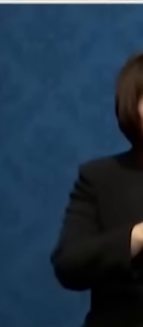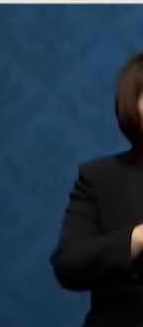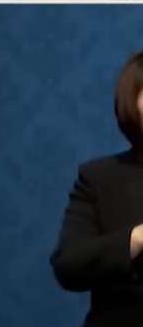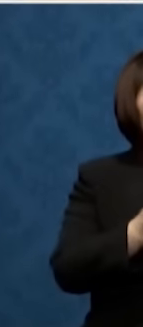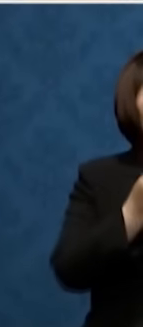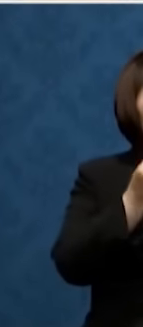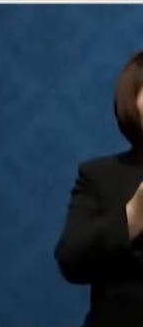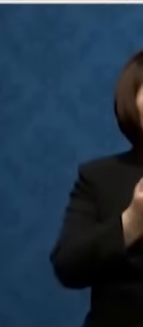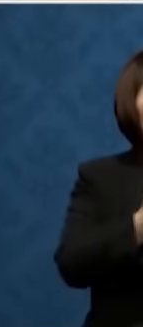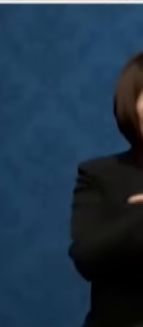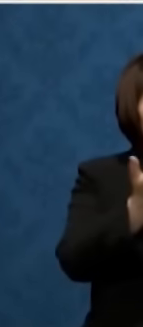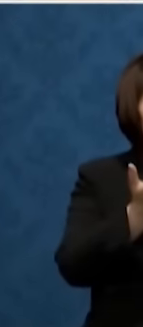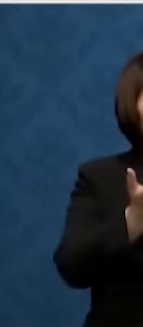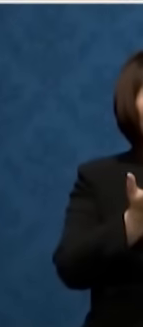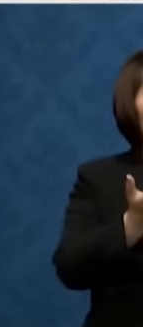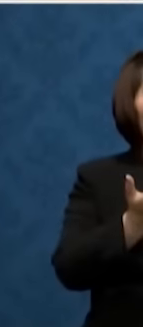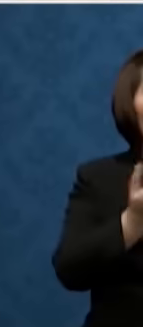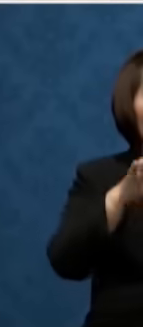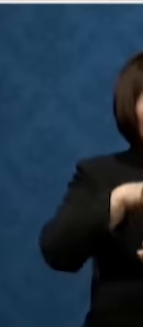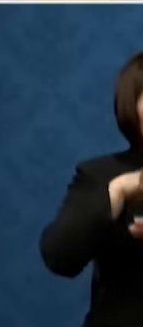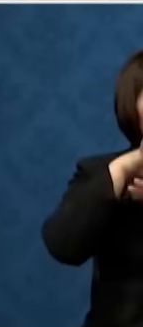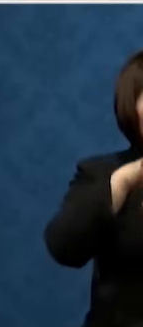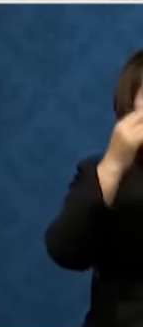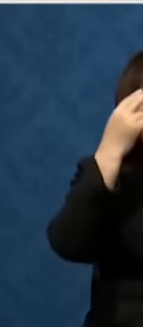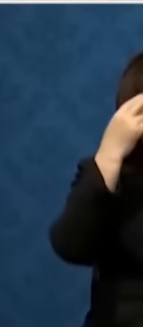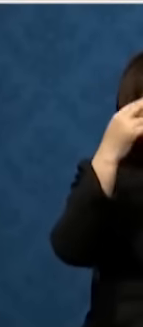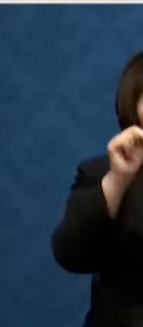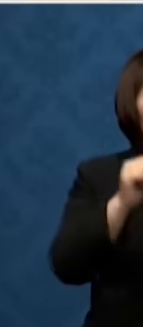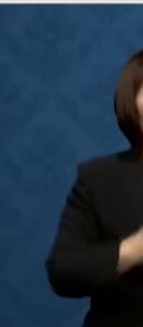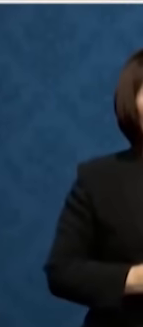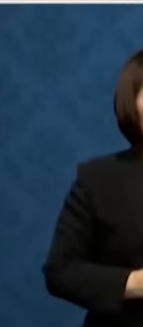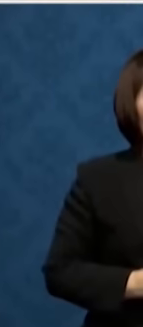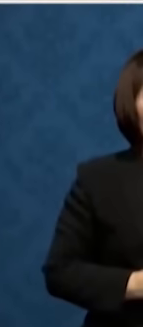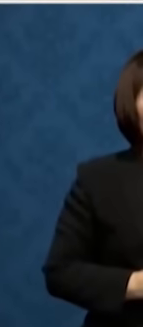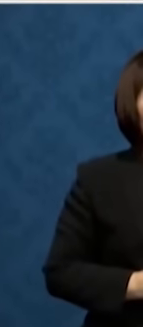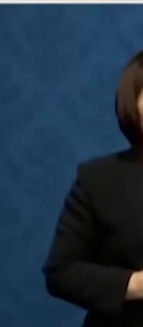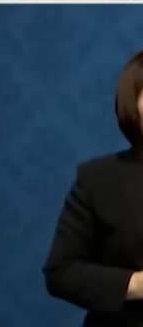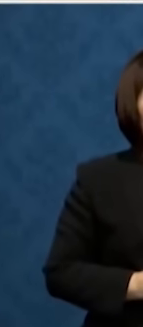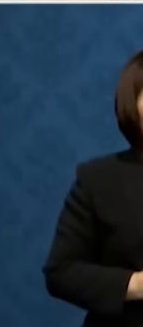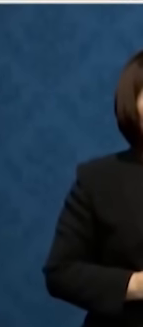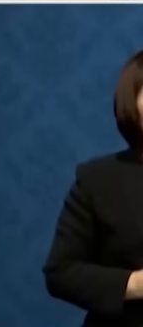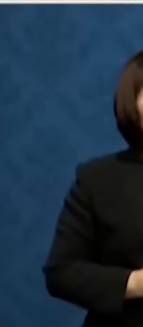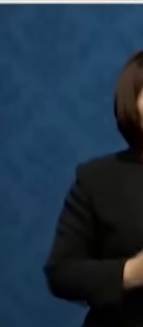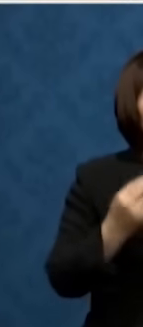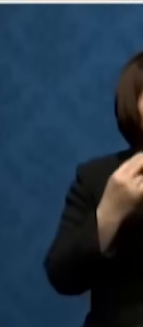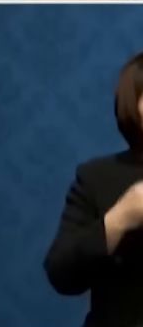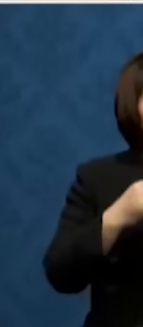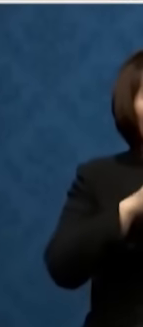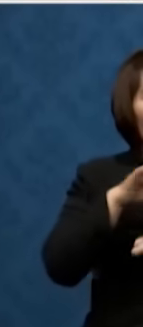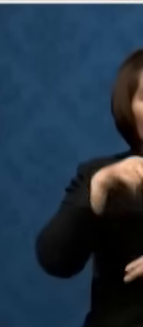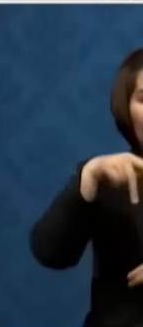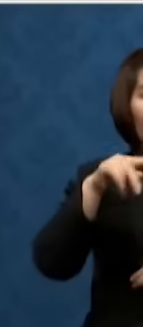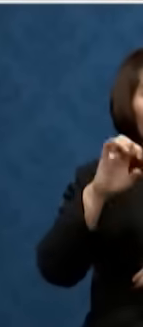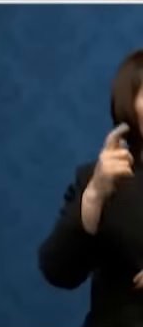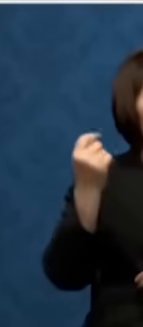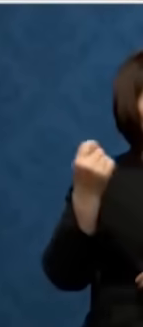พิจารณาเห็นชอบให้รับตำแหน่งหรือดำรงตำแหน่งนายกรัฐมนตรีคือนายพิธาลิ้มเจริญรัตน์